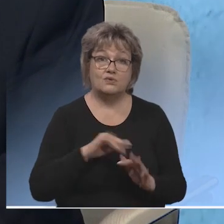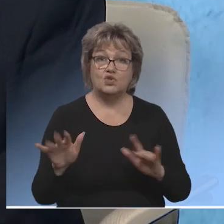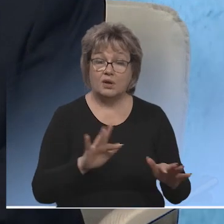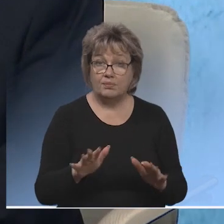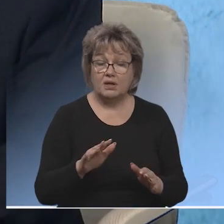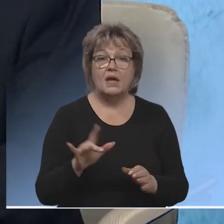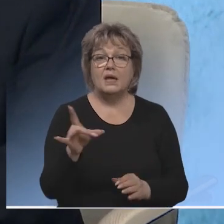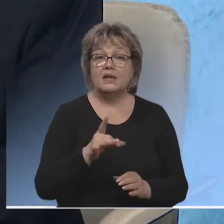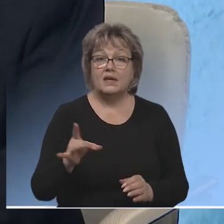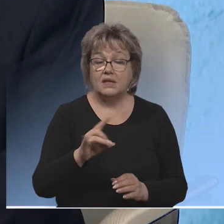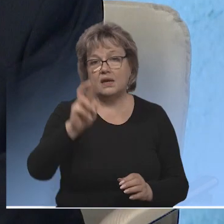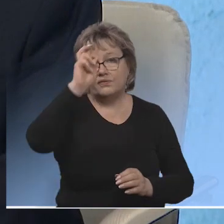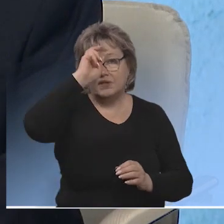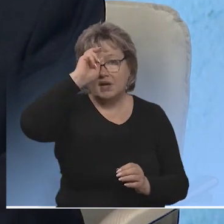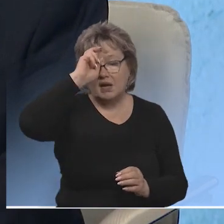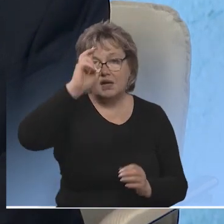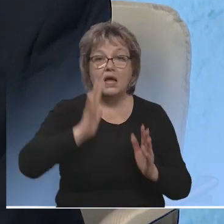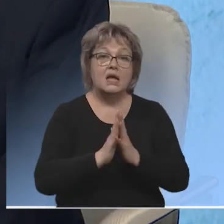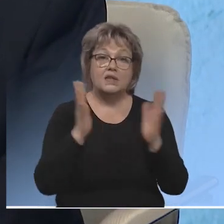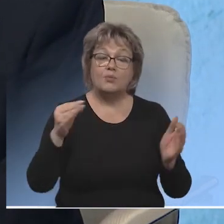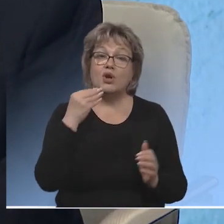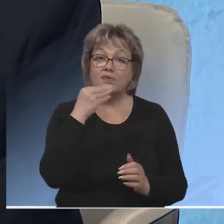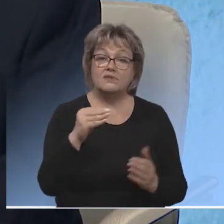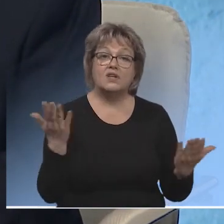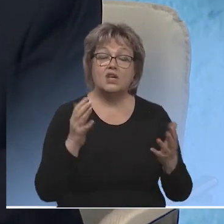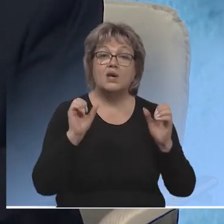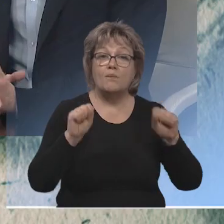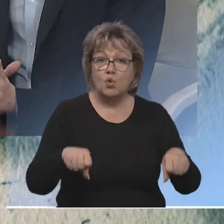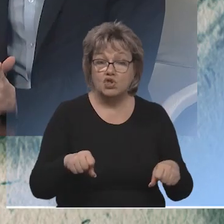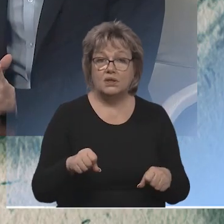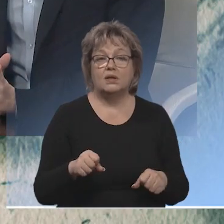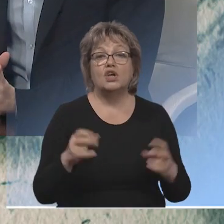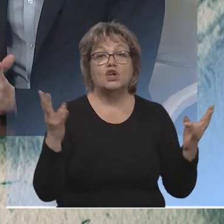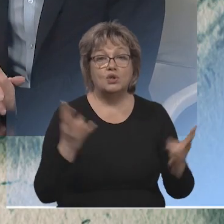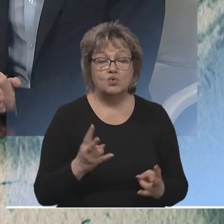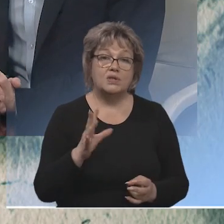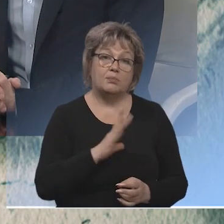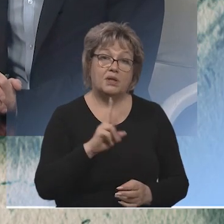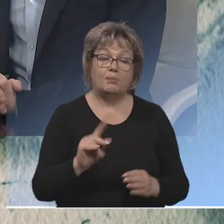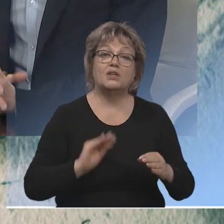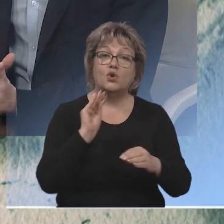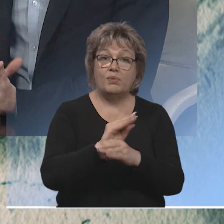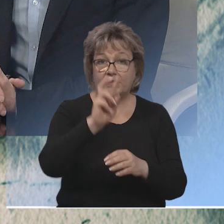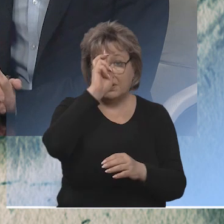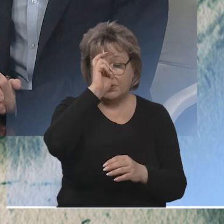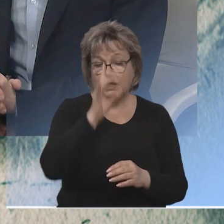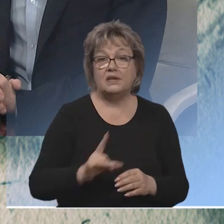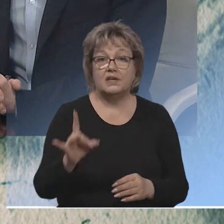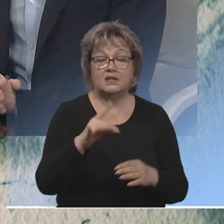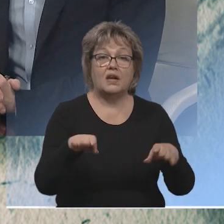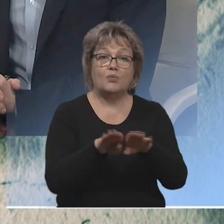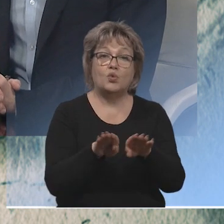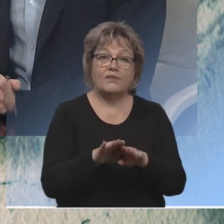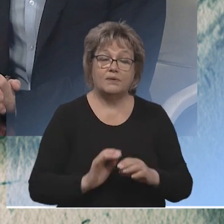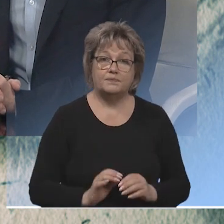действующих мер, я имею в виду региональные и федеральные, наиболее эффективные, какие можно или даже нужно было бы добавить на федеральном и